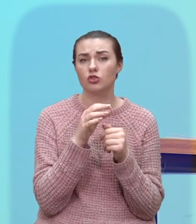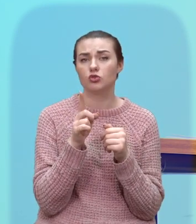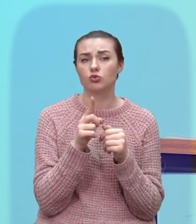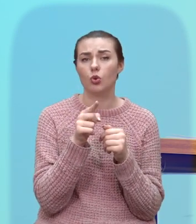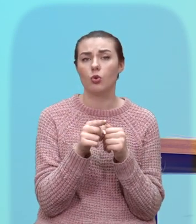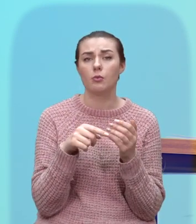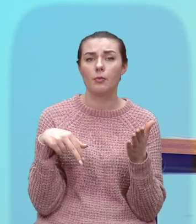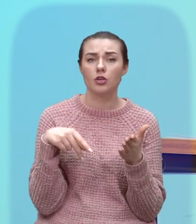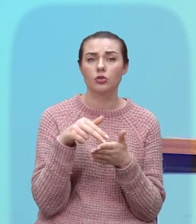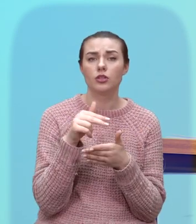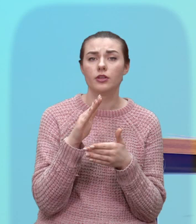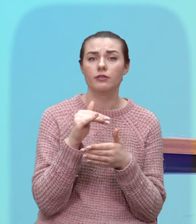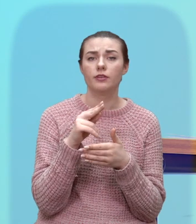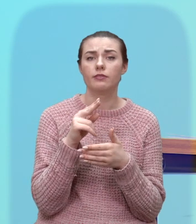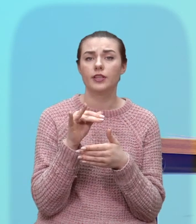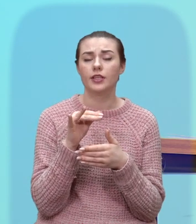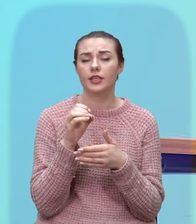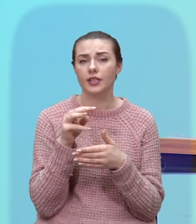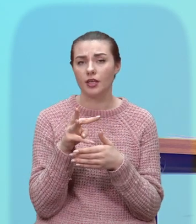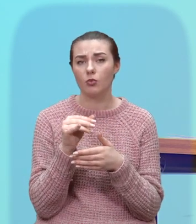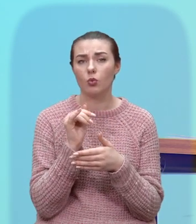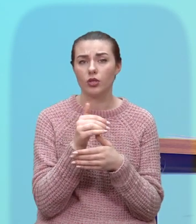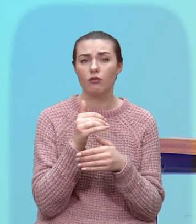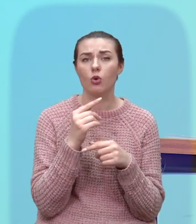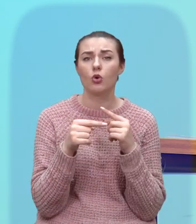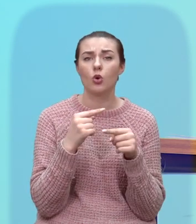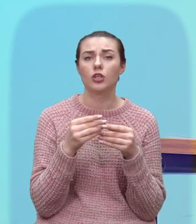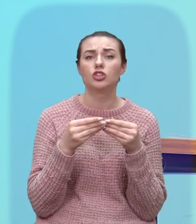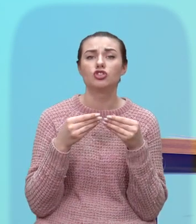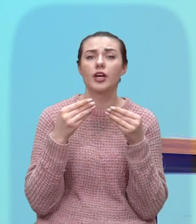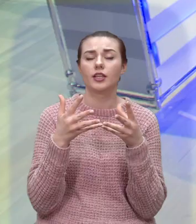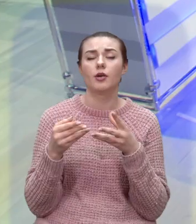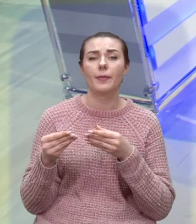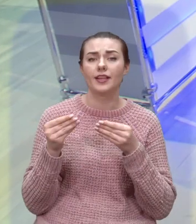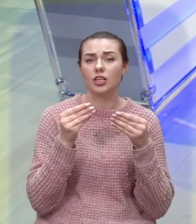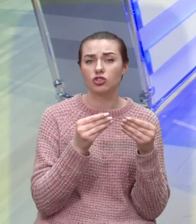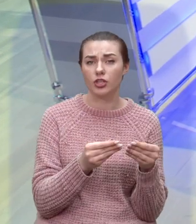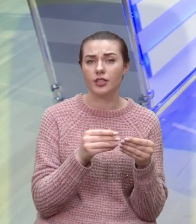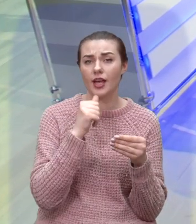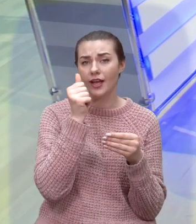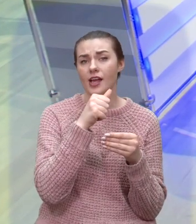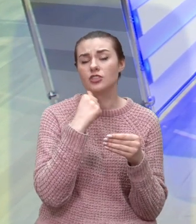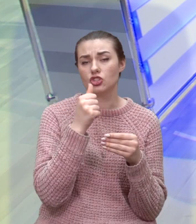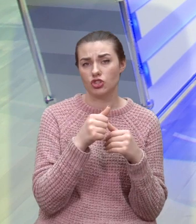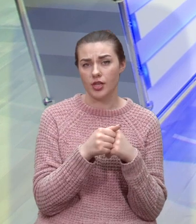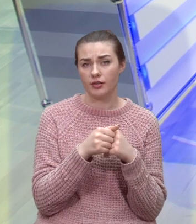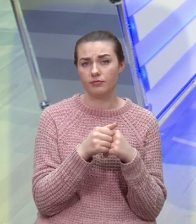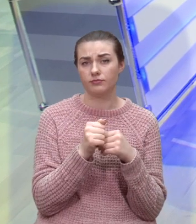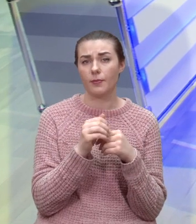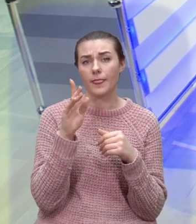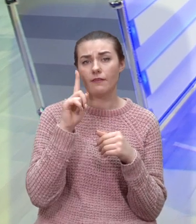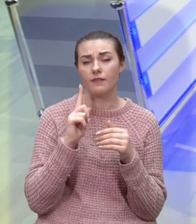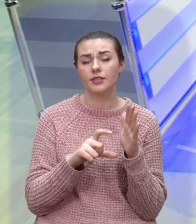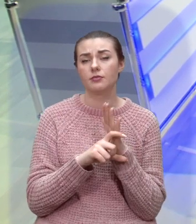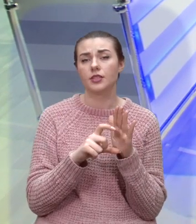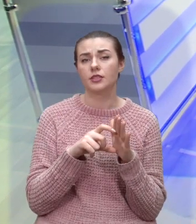скажи что он пошел вифлием у него у его рода жертвоприношения годичное жертвоприношение да